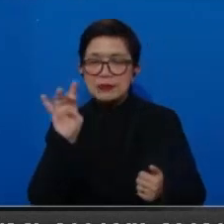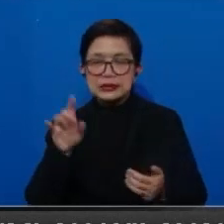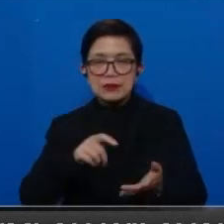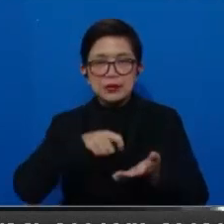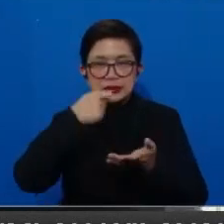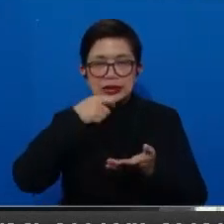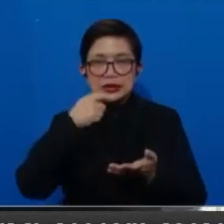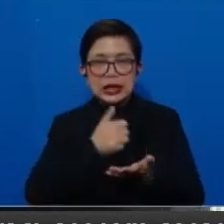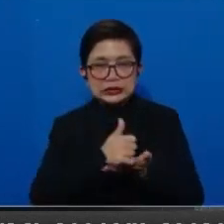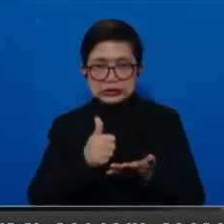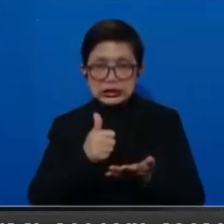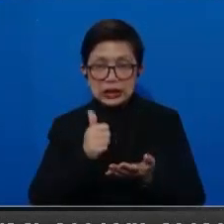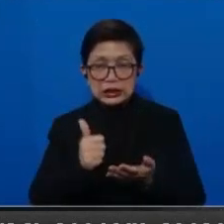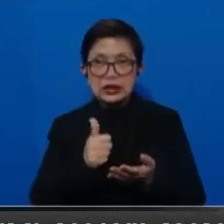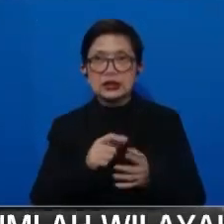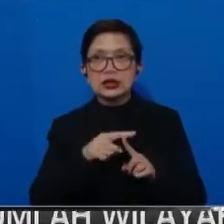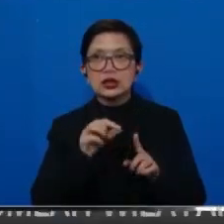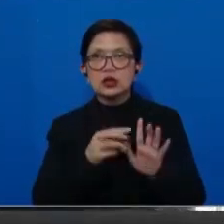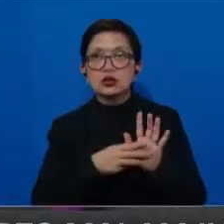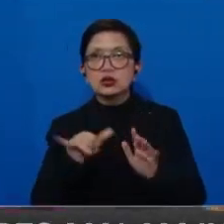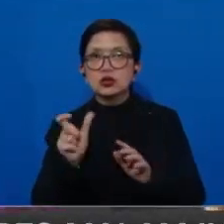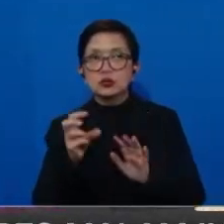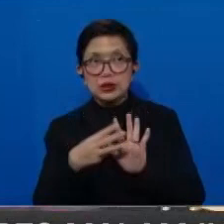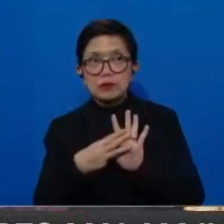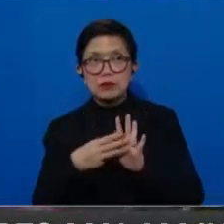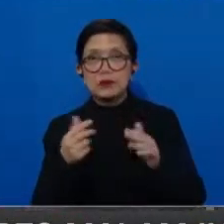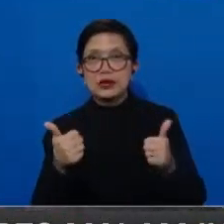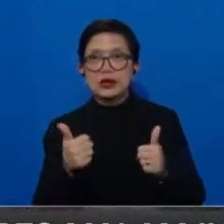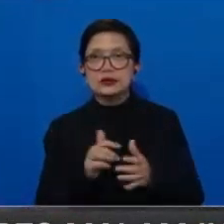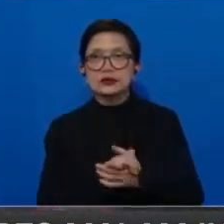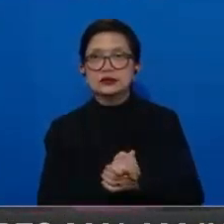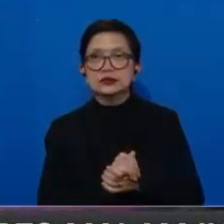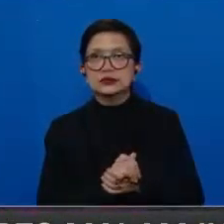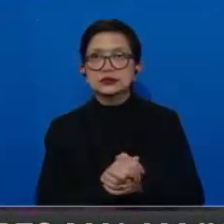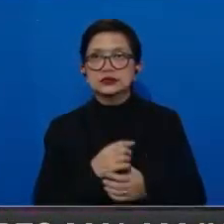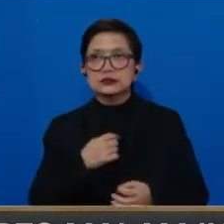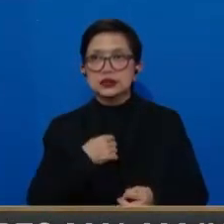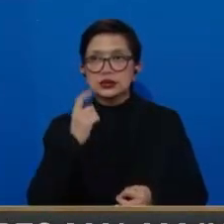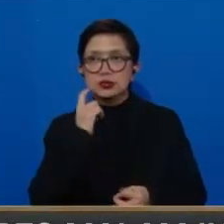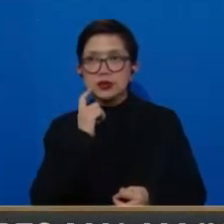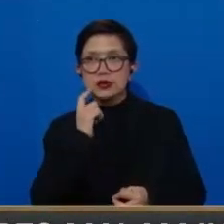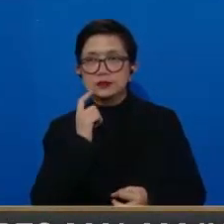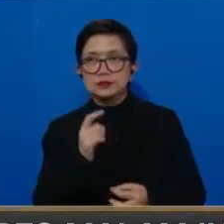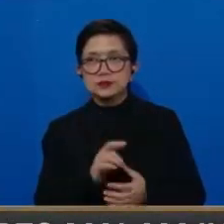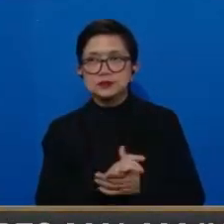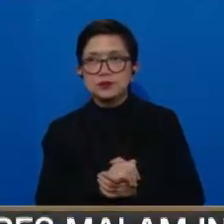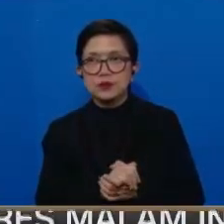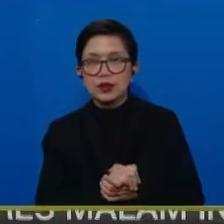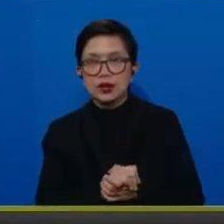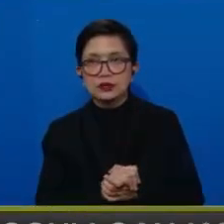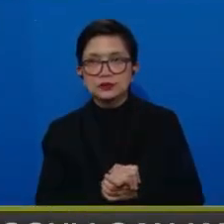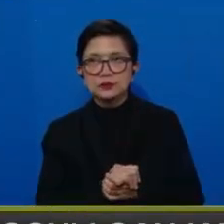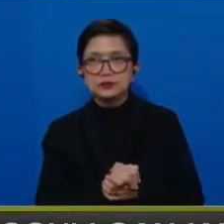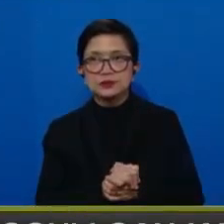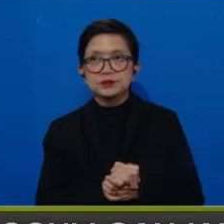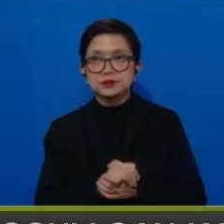ada original sih. Tom yum juga ada. Saya pun mencicipi varian rasa spaghetti dengan pilihan topping tahu siomay